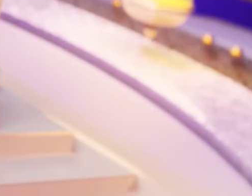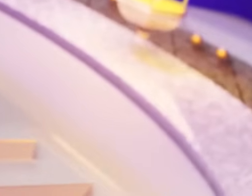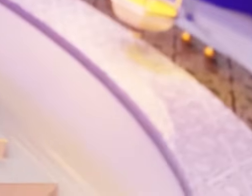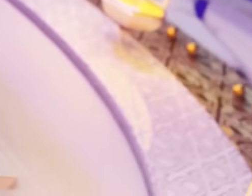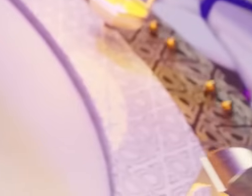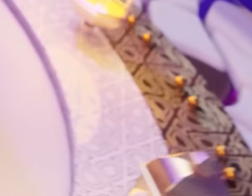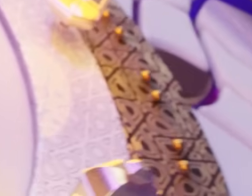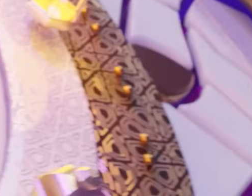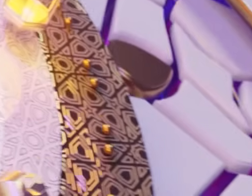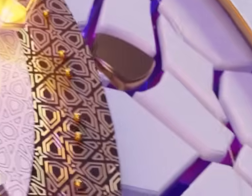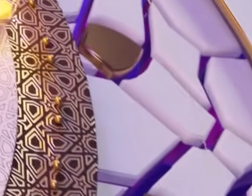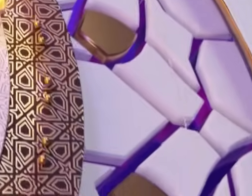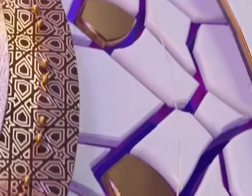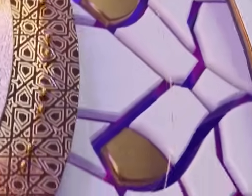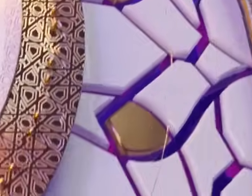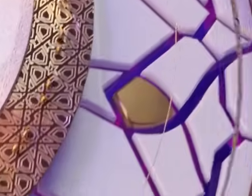رب